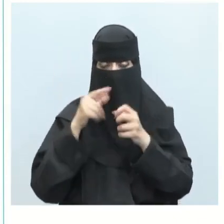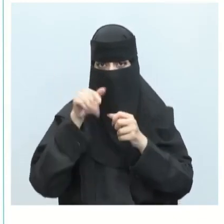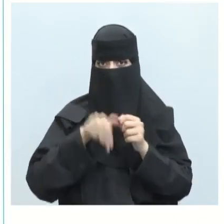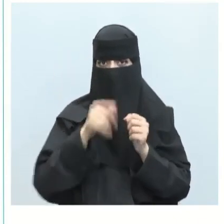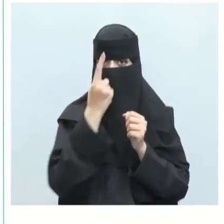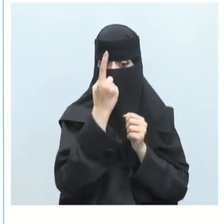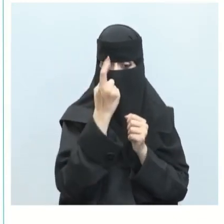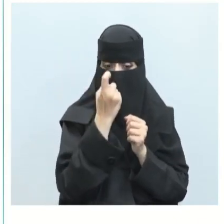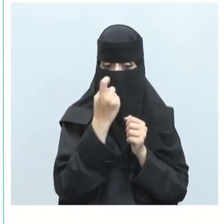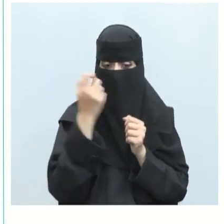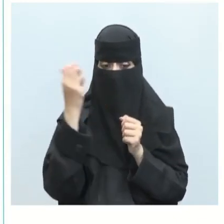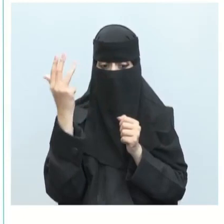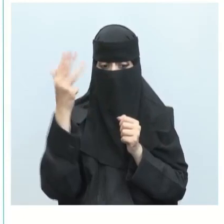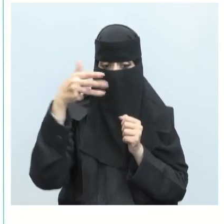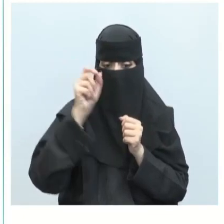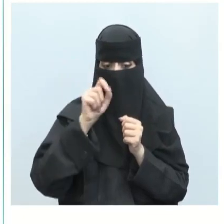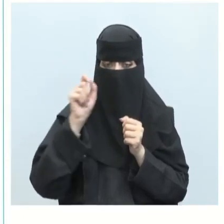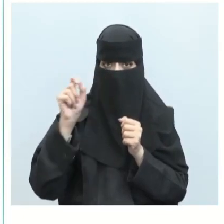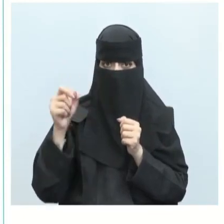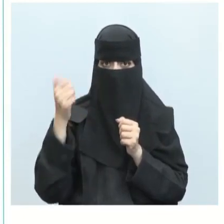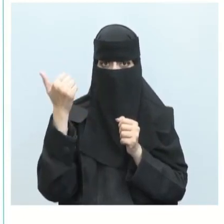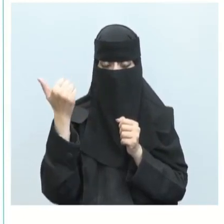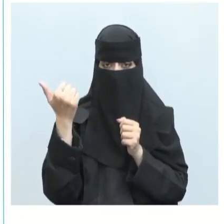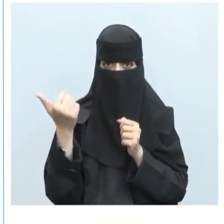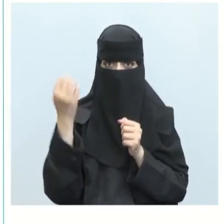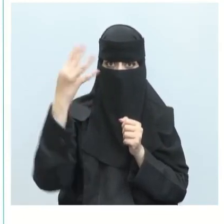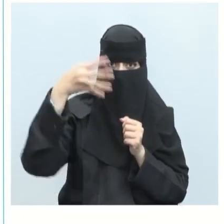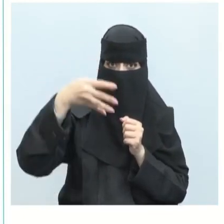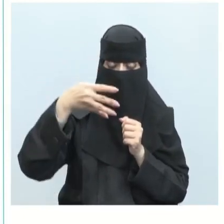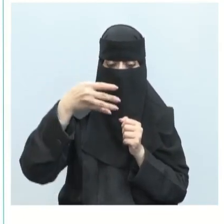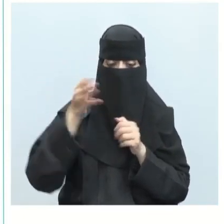الحزمه ان بروتوكول الانترنت للوجهه هو